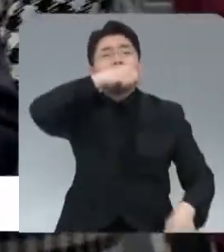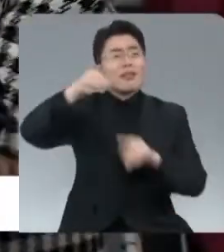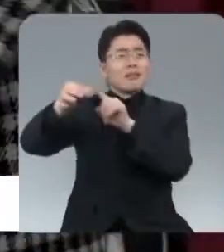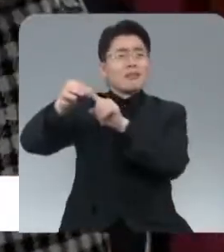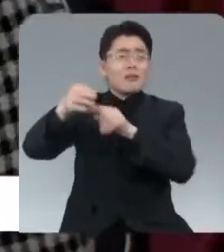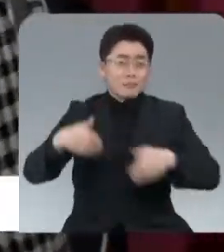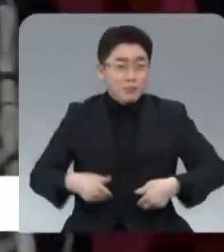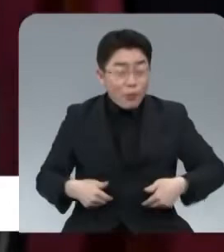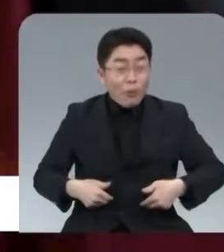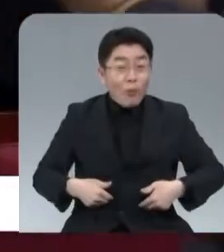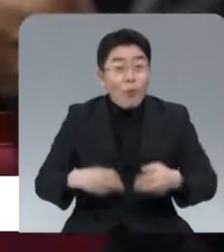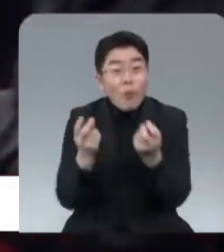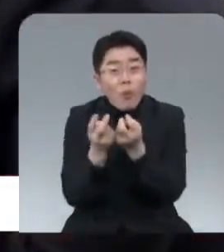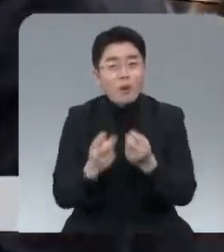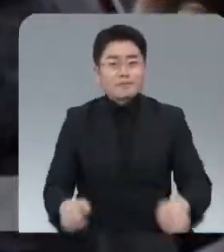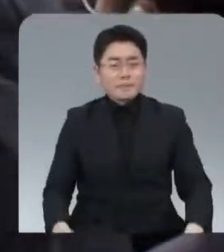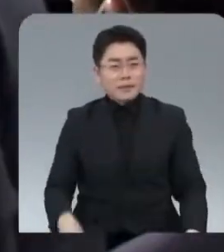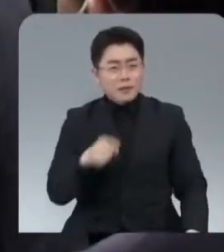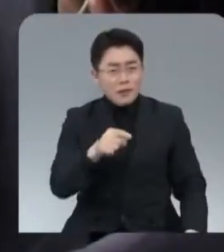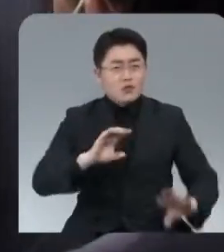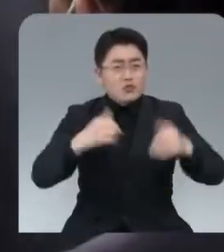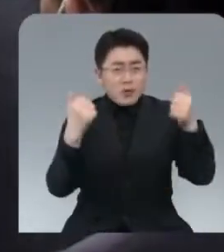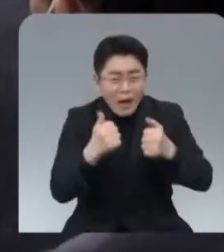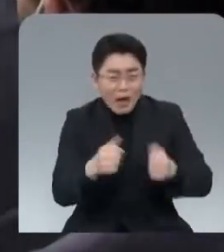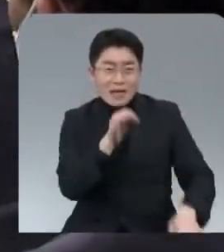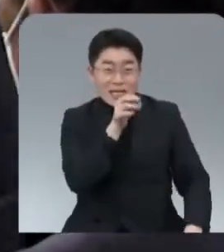뒤따라야 하는 만큼 다수 의석을 점한